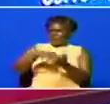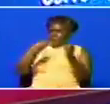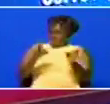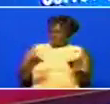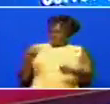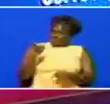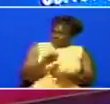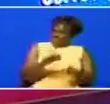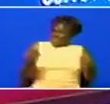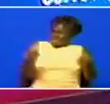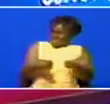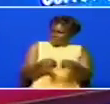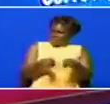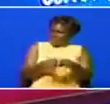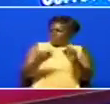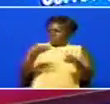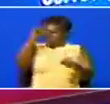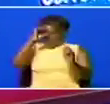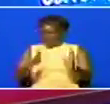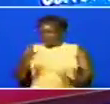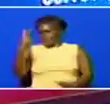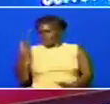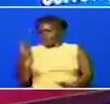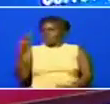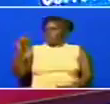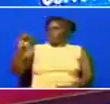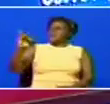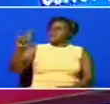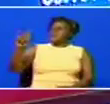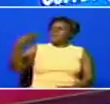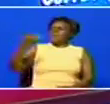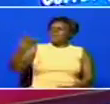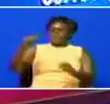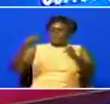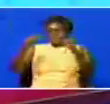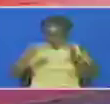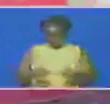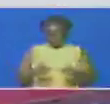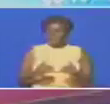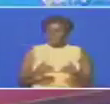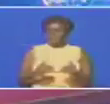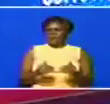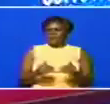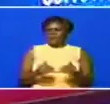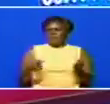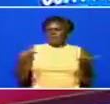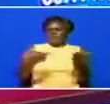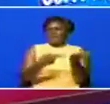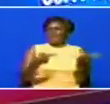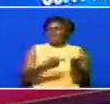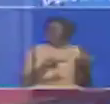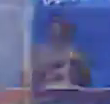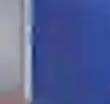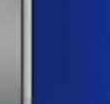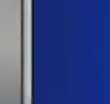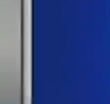matokeo yatasalia jinsi yalivyo huenda akawa gavana wa pili wa Tharaka Nithi. Kutoka Tharaka Nithi tuelekea katika kaunti ya Taita Taveta